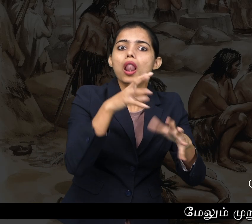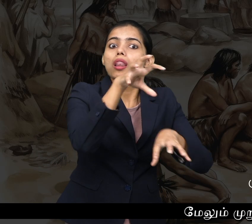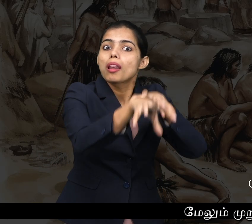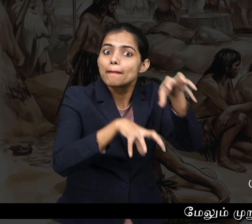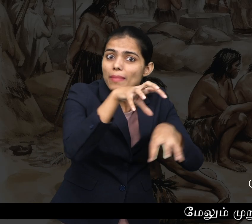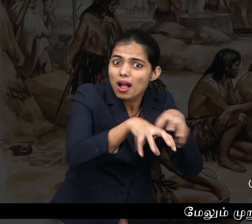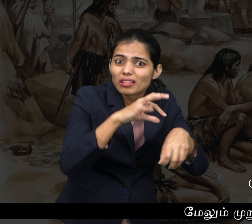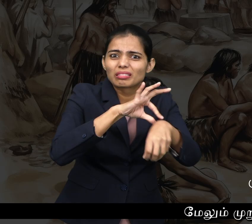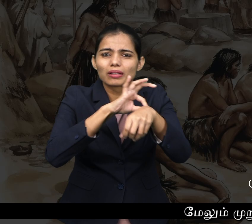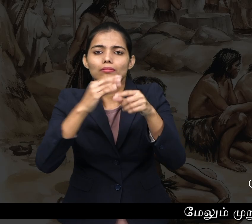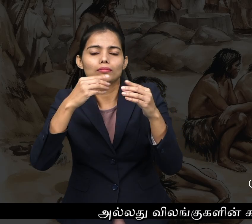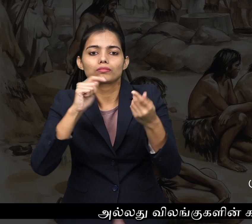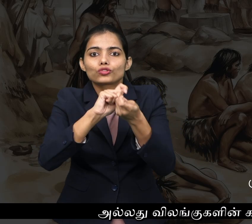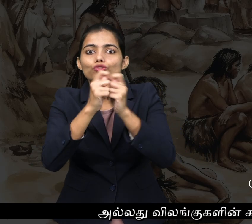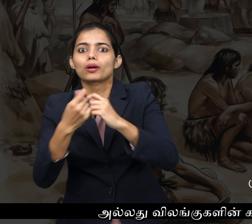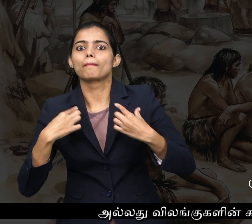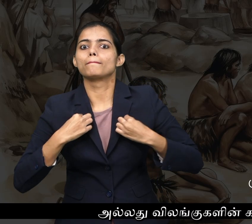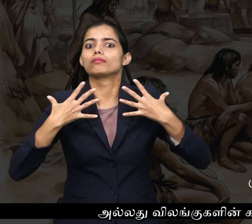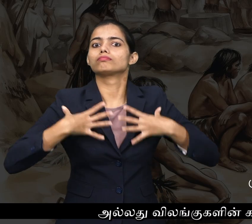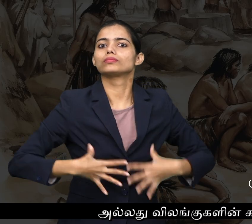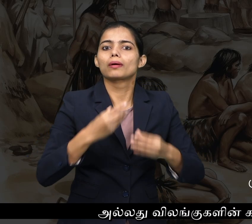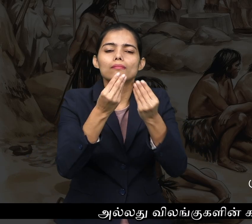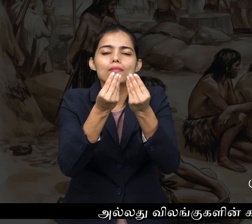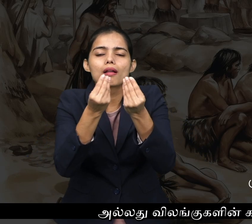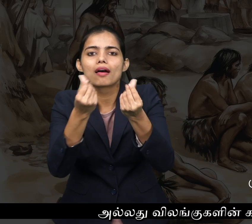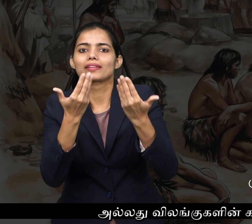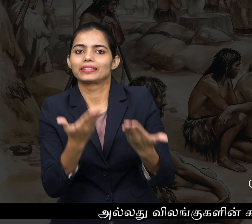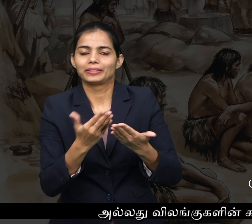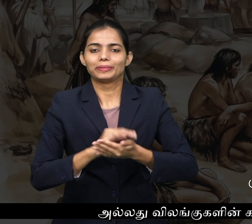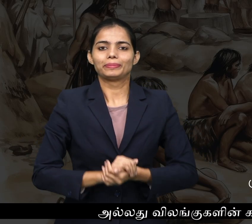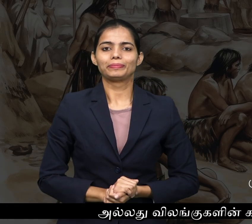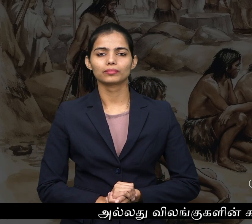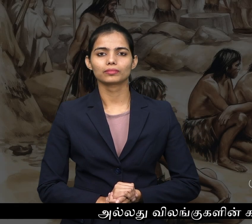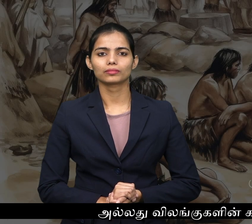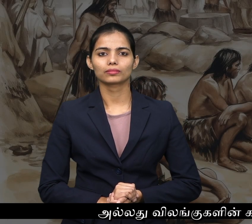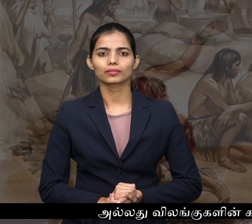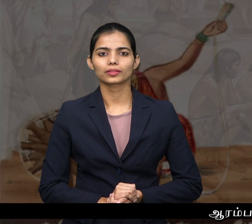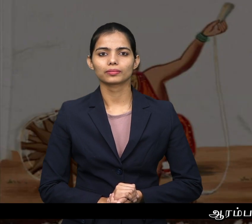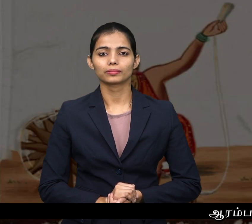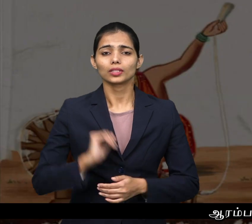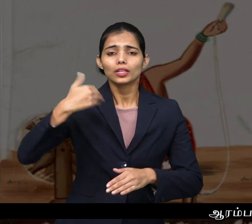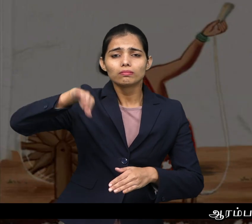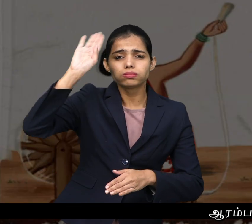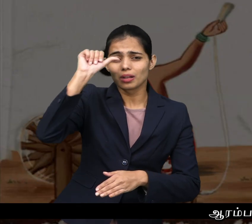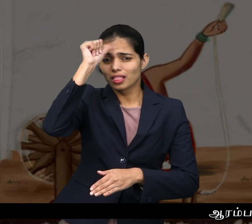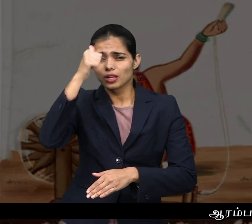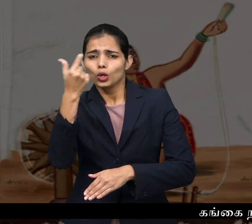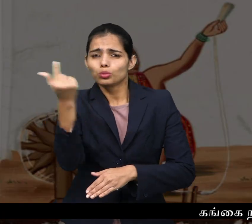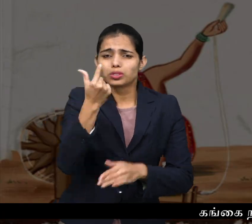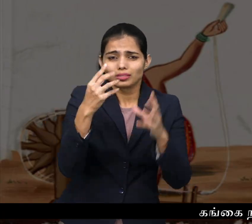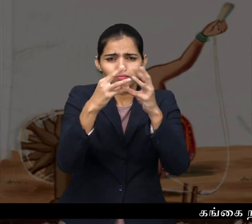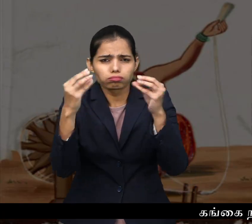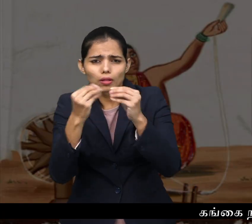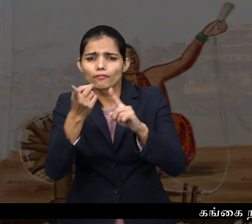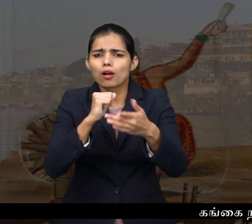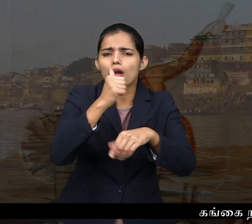மேலும் முறுக்கப்பட்ட கொடிகள் அல்லது விலங்குகளின் கம்பளிகளை துணிகளாக மாற்றினர். ஆரம்பகால இந்தியர்கள்